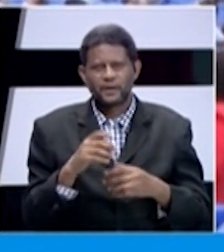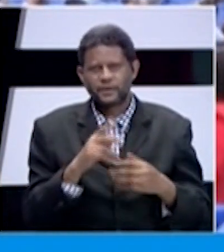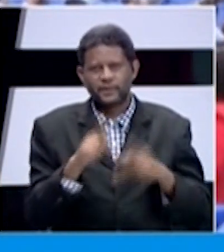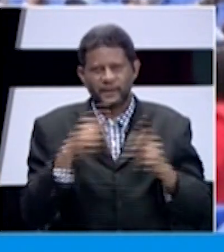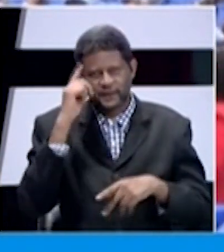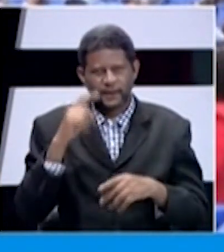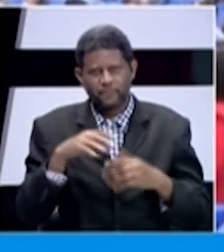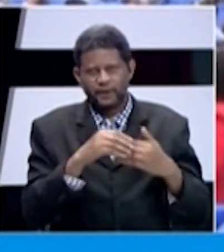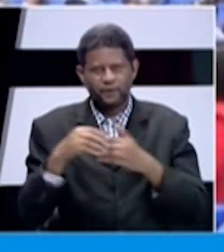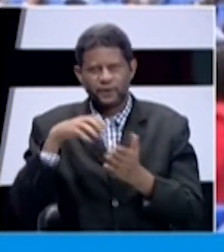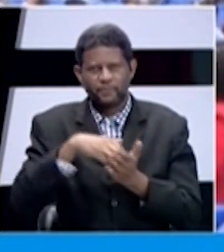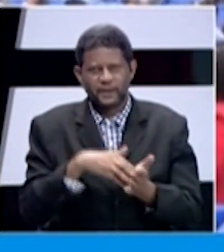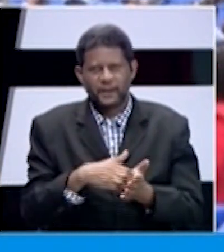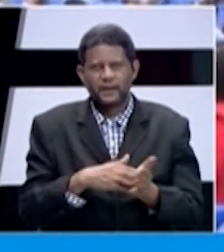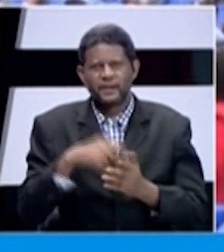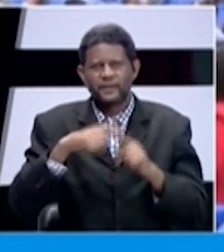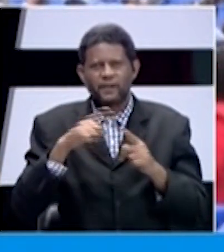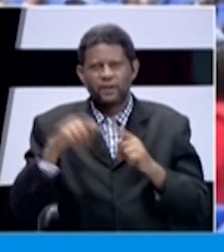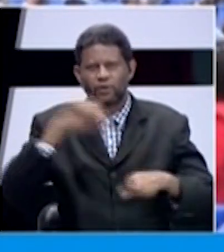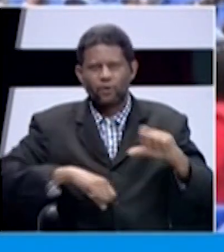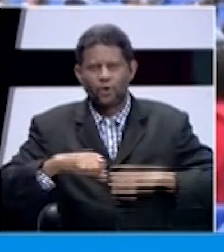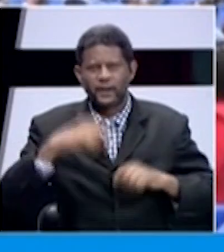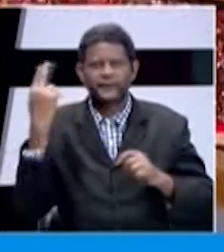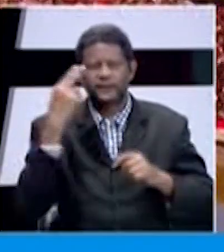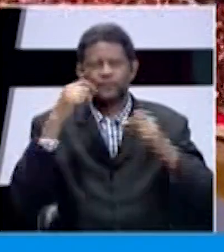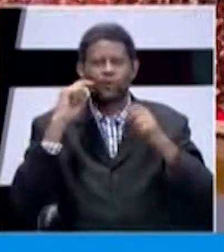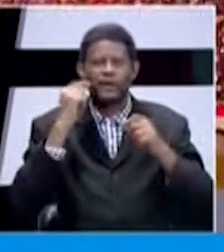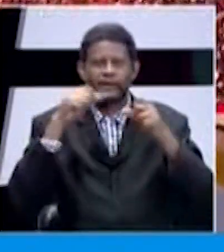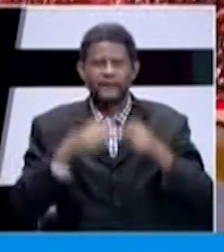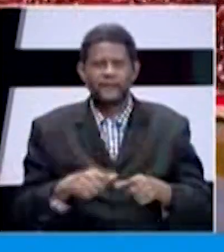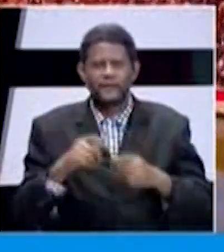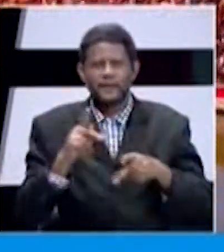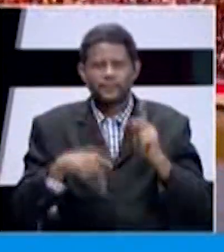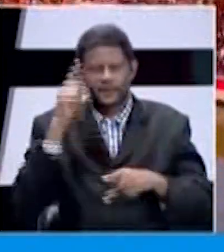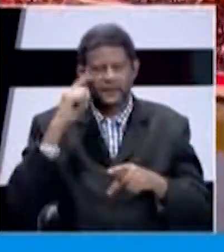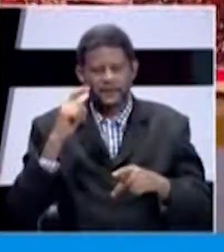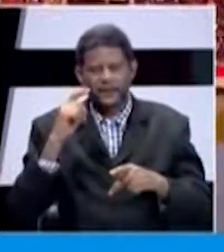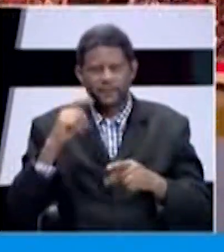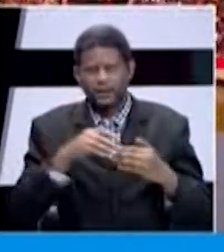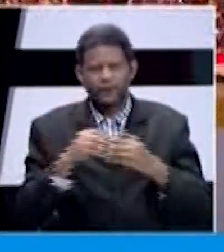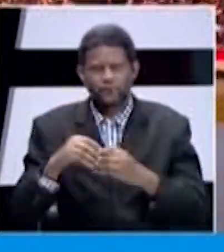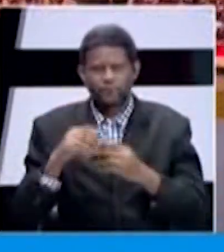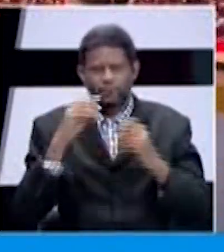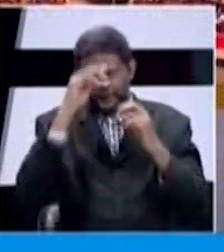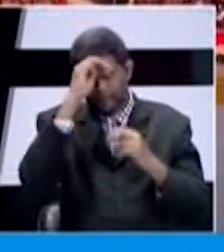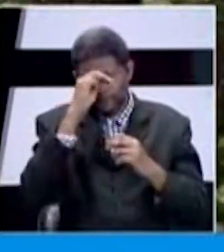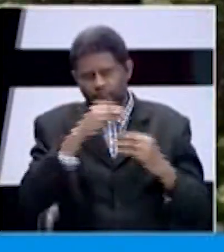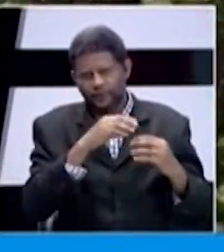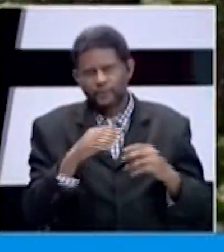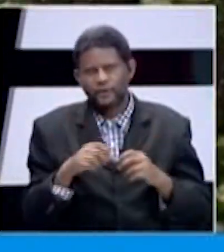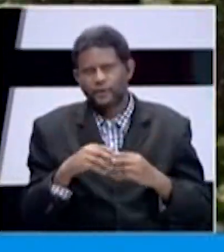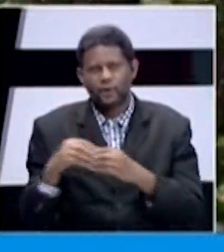نمد خام دما زتفلا لي شرحتات كت كمال قانت صنهم زبت غرين مرحنة بتبابي مكتوام اللهم يزاربهم. أبو